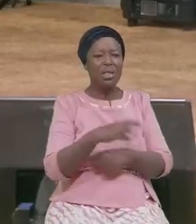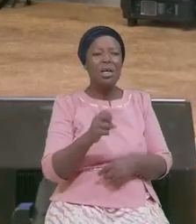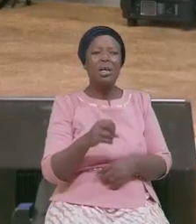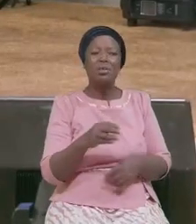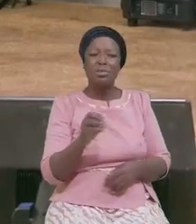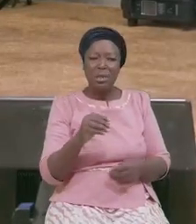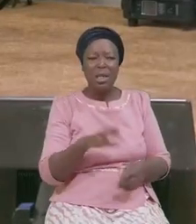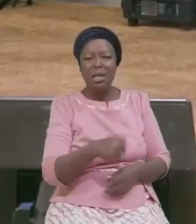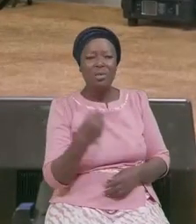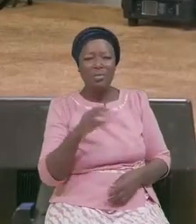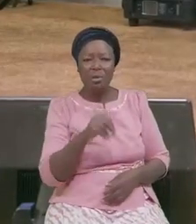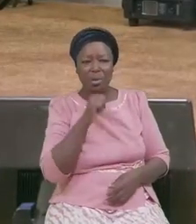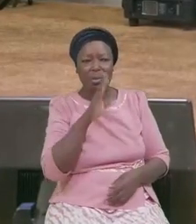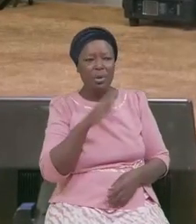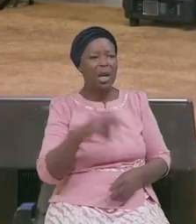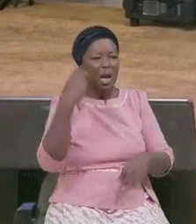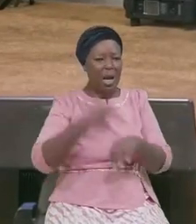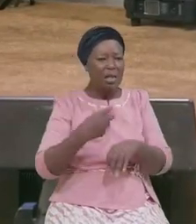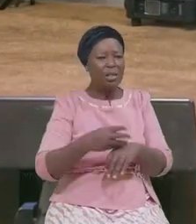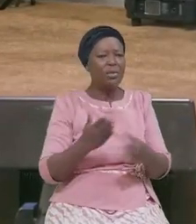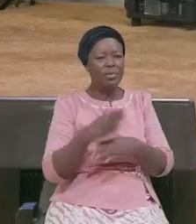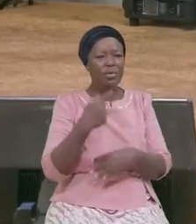endurci par l'endurcissement du péché.